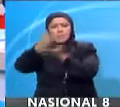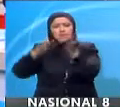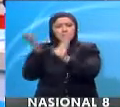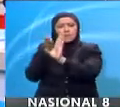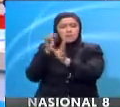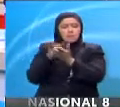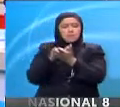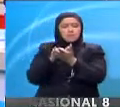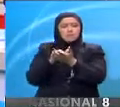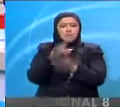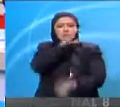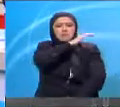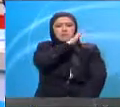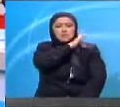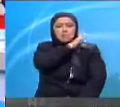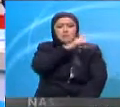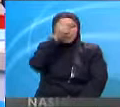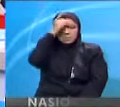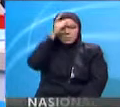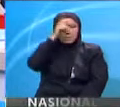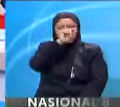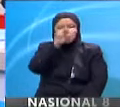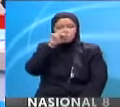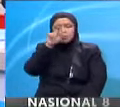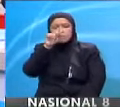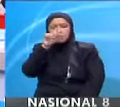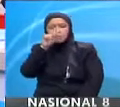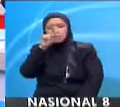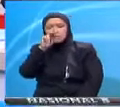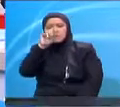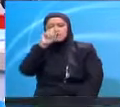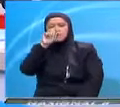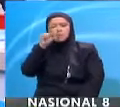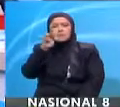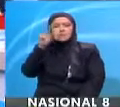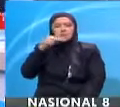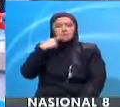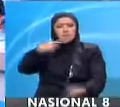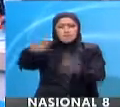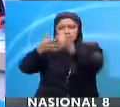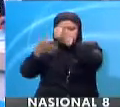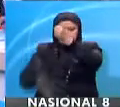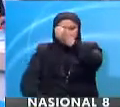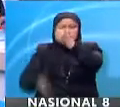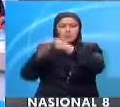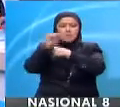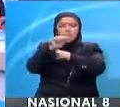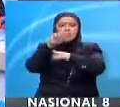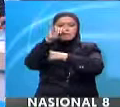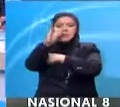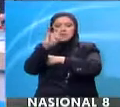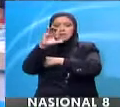laporan bagi pembinaan sekolah ini datang daripada dana latihan kaki tangan aicb yang banyak terkumpul selama